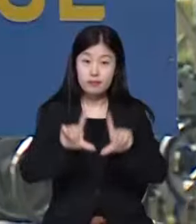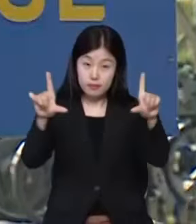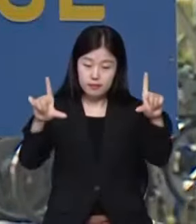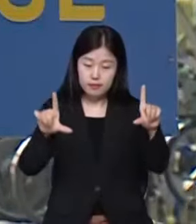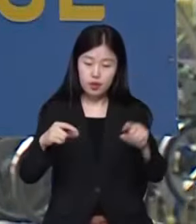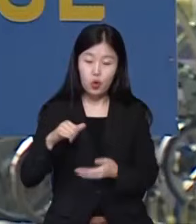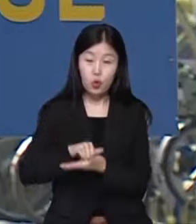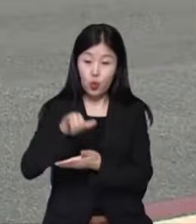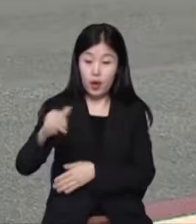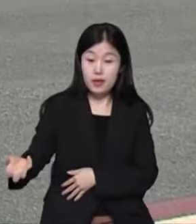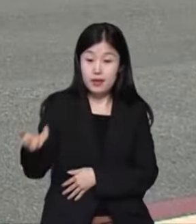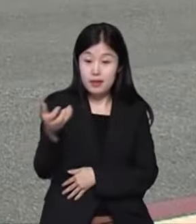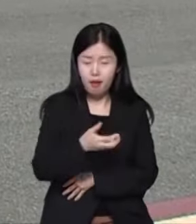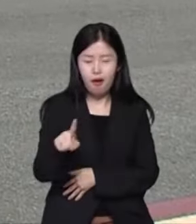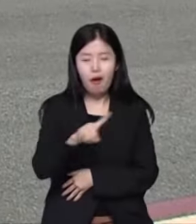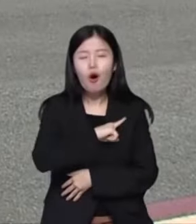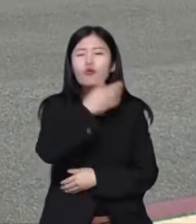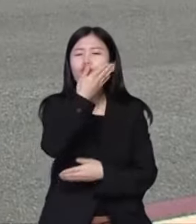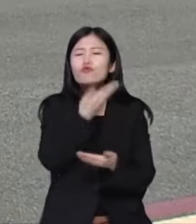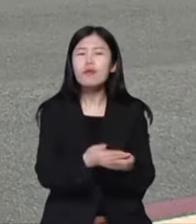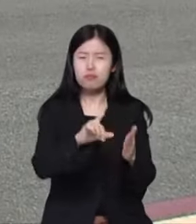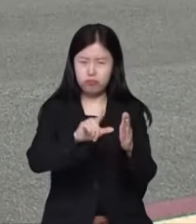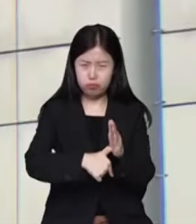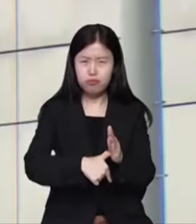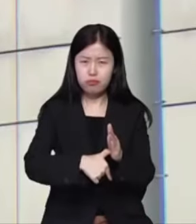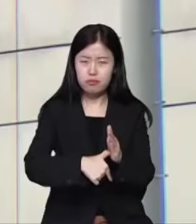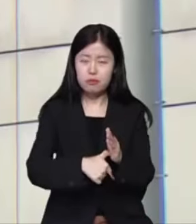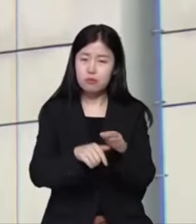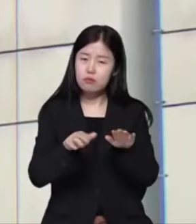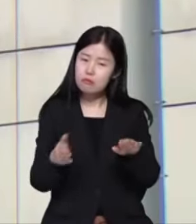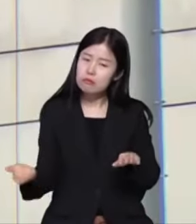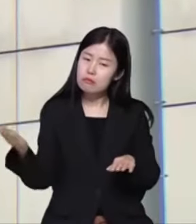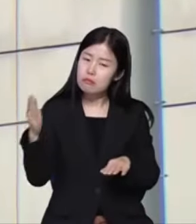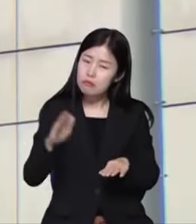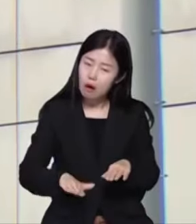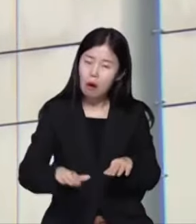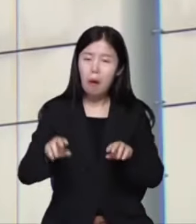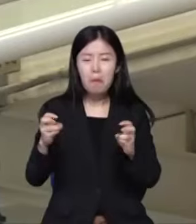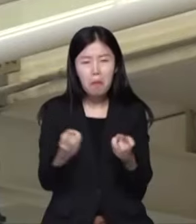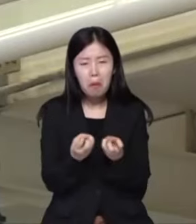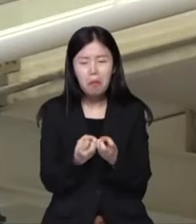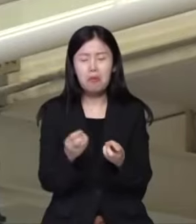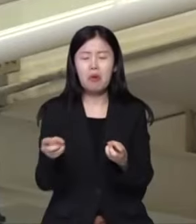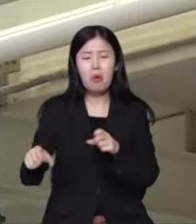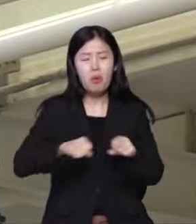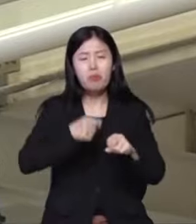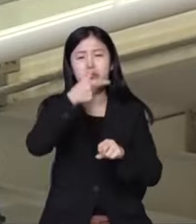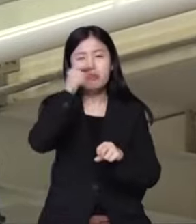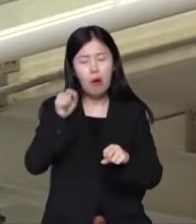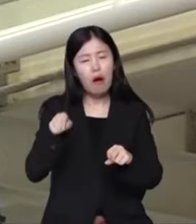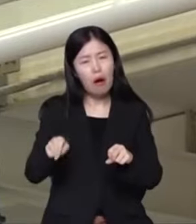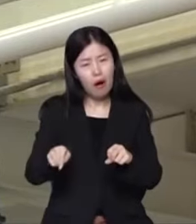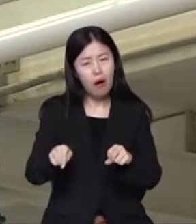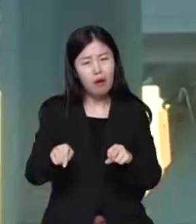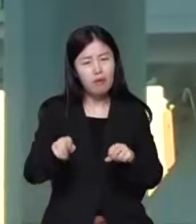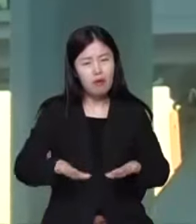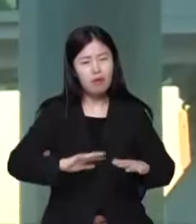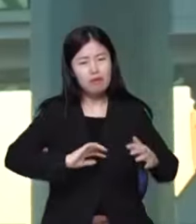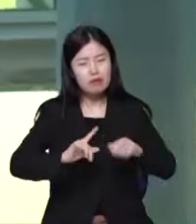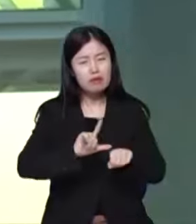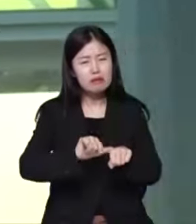이전의 골든타임이라고 못 박은 광주시. 하지만 전략 부재와 헛된 기대 속에 이렇다 할 성과 없이